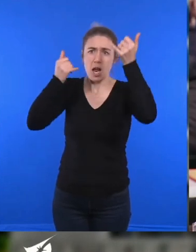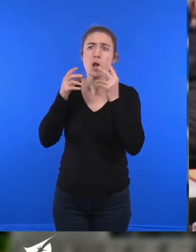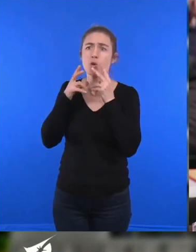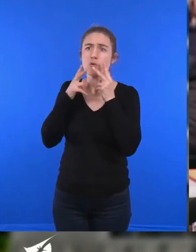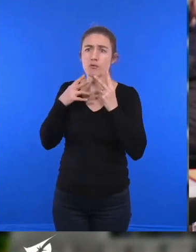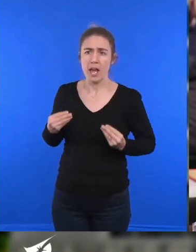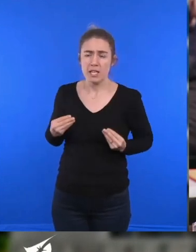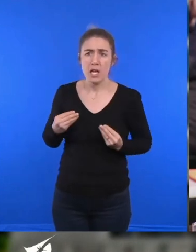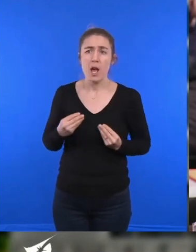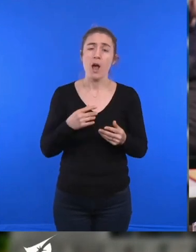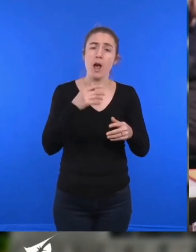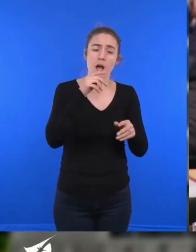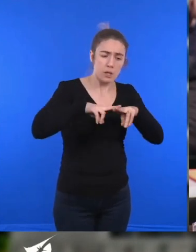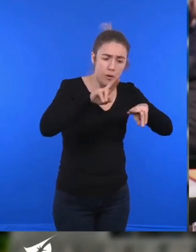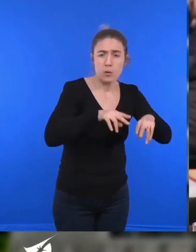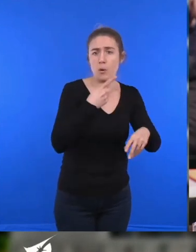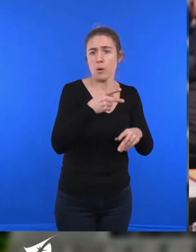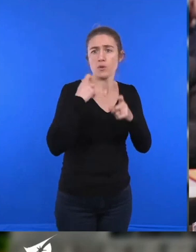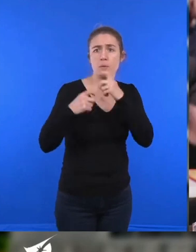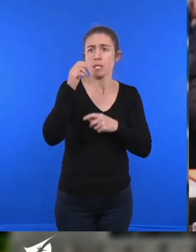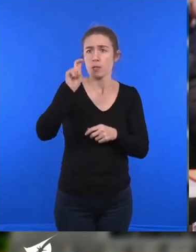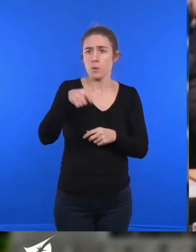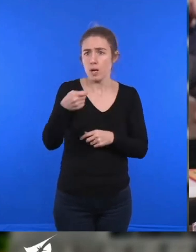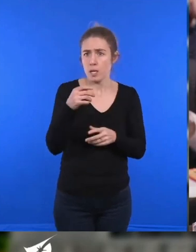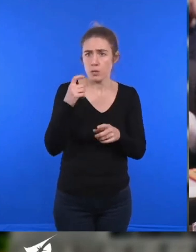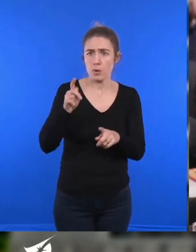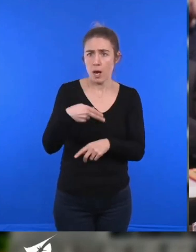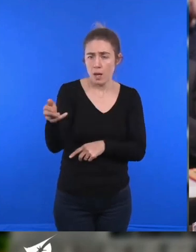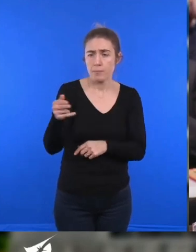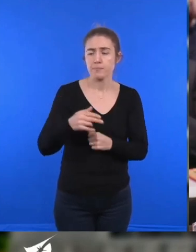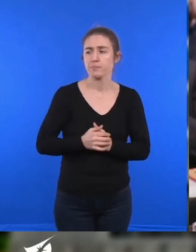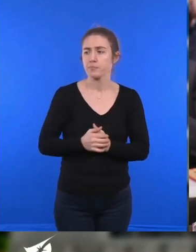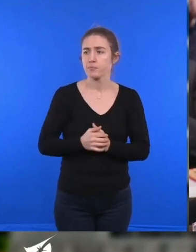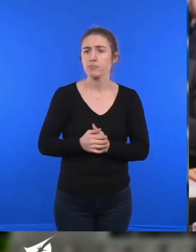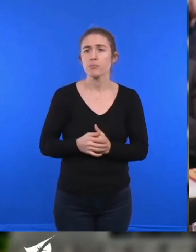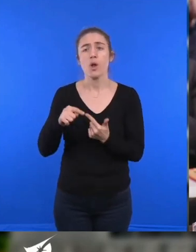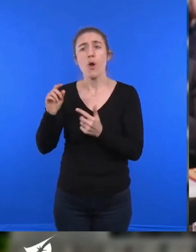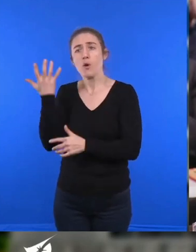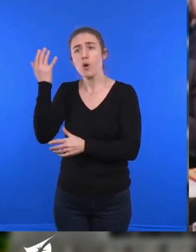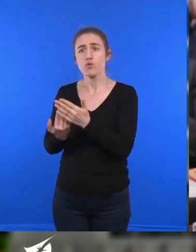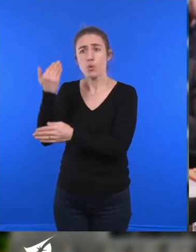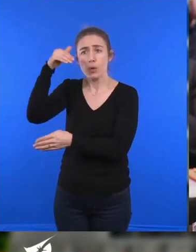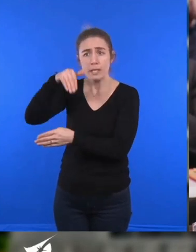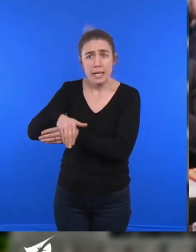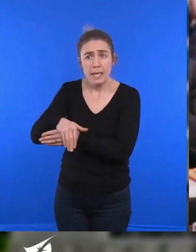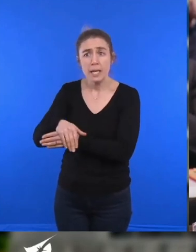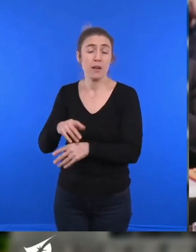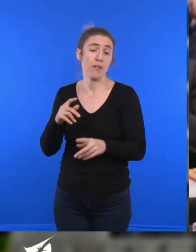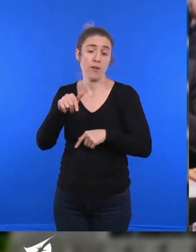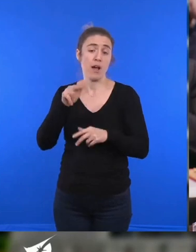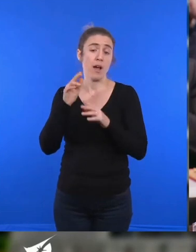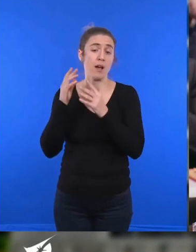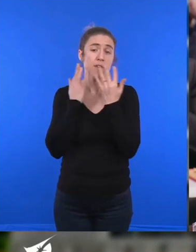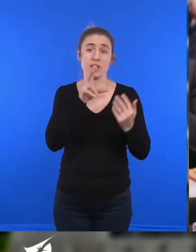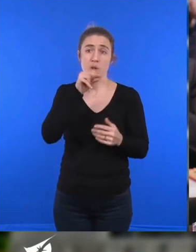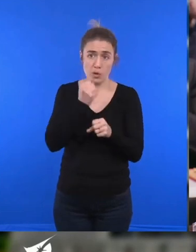muséum, avec un voyage à Nantes qui rayonne sur toutes nos communes, avec une folle journée dont nous fêterons les 30 ans sans la région, qui rayonne